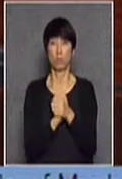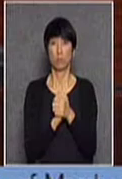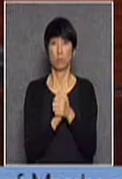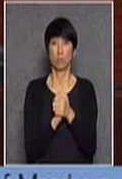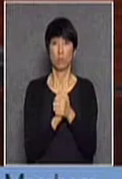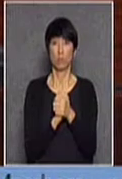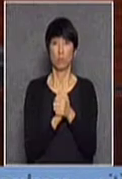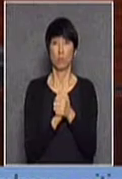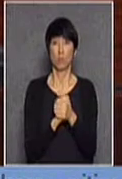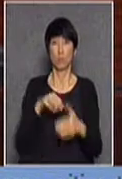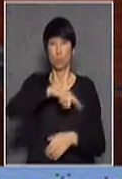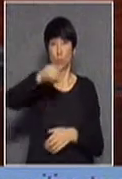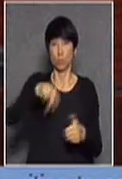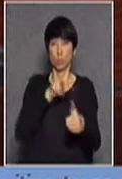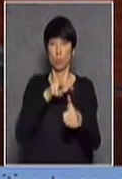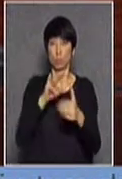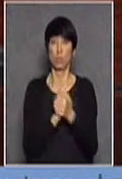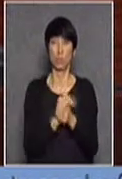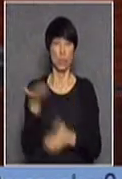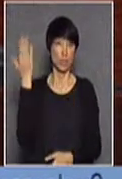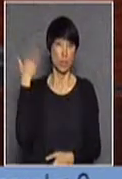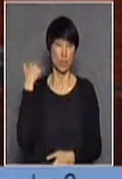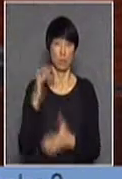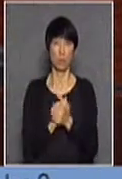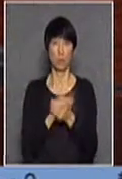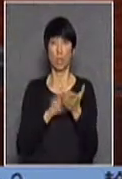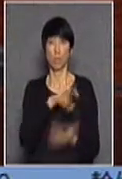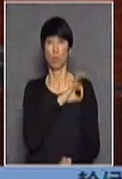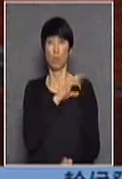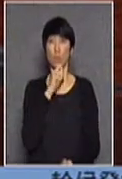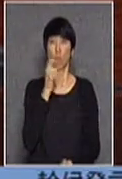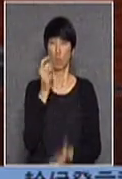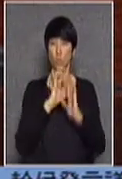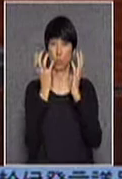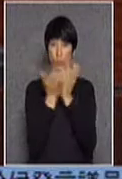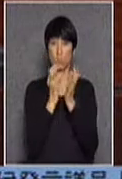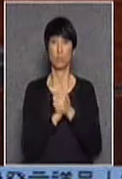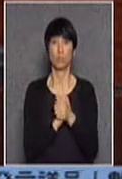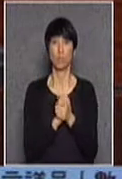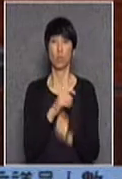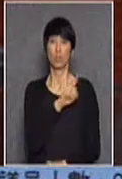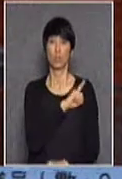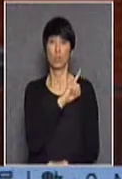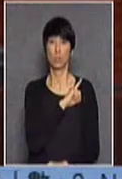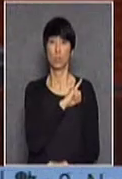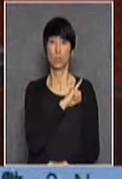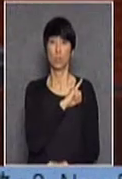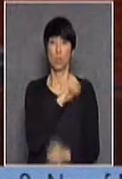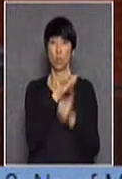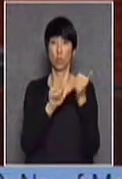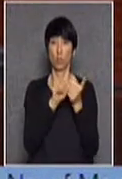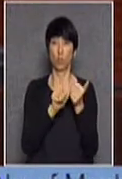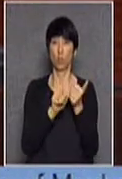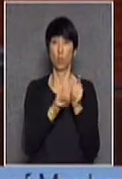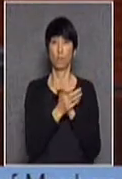管理上嘅問題。咁當時立法局有個小組咧。咁就我自己係當時嗰委員會嘅副主席啊，